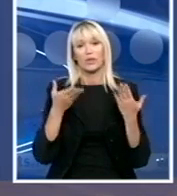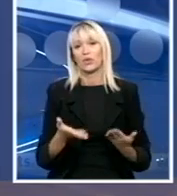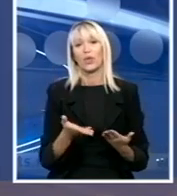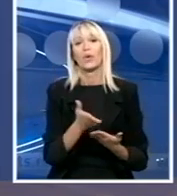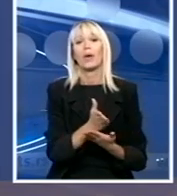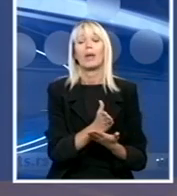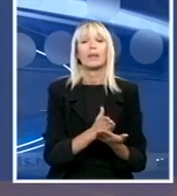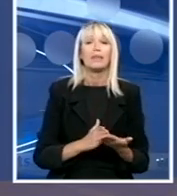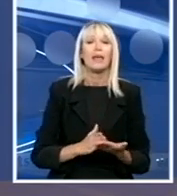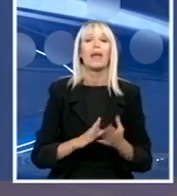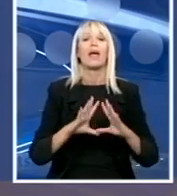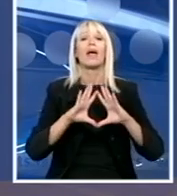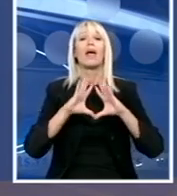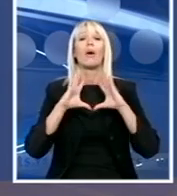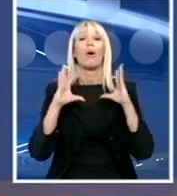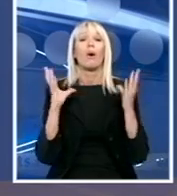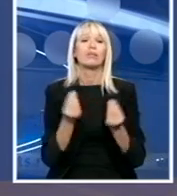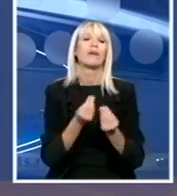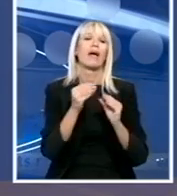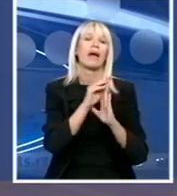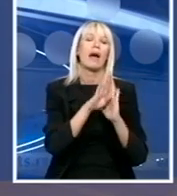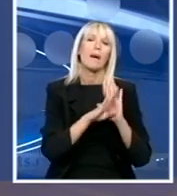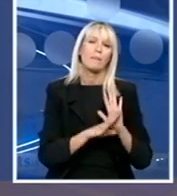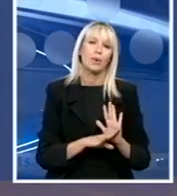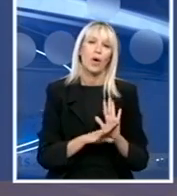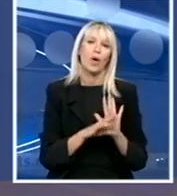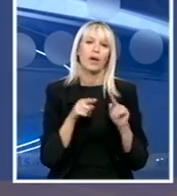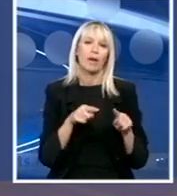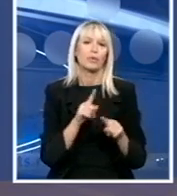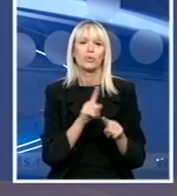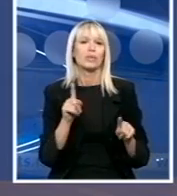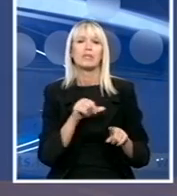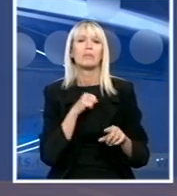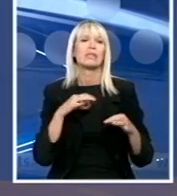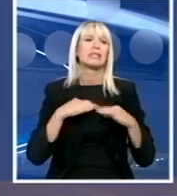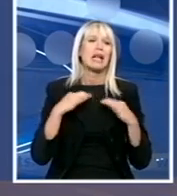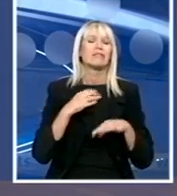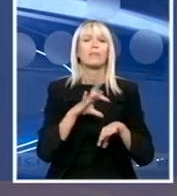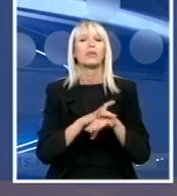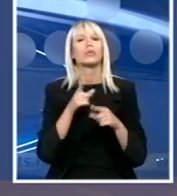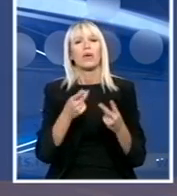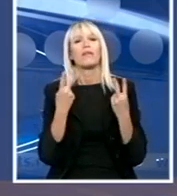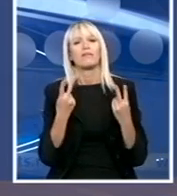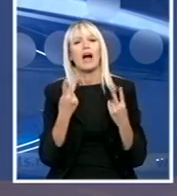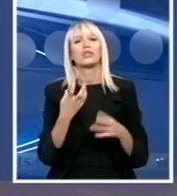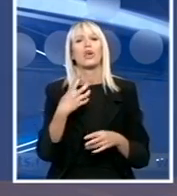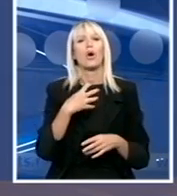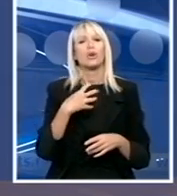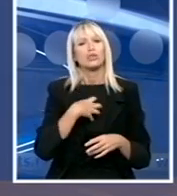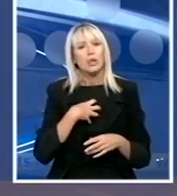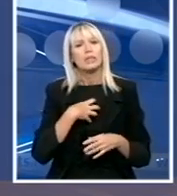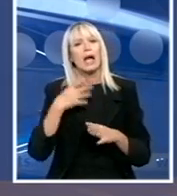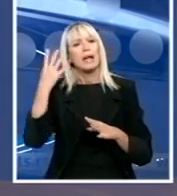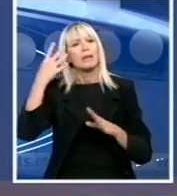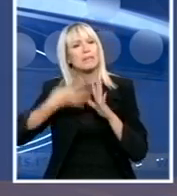ukupnog programa na kome želimo da radimo. Da on nije samo zdravstveni, medicinski, nego da je on vrlo važan i onaj socijalni deo, psihološki deo, da sve